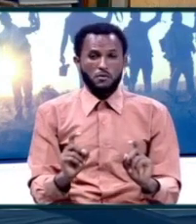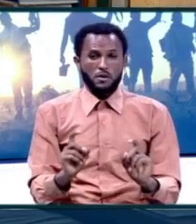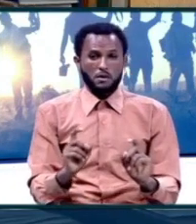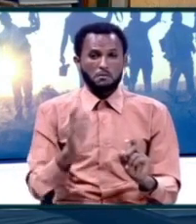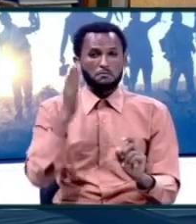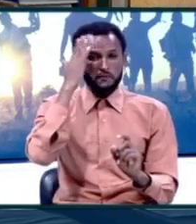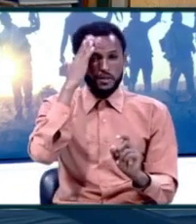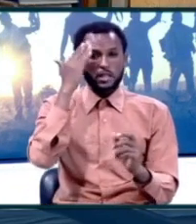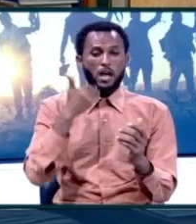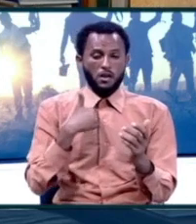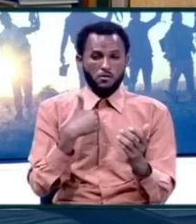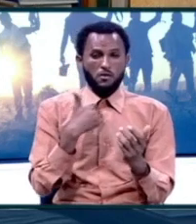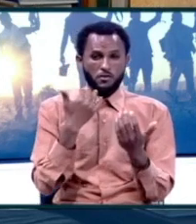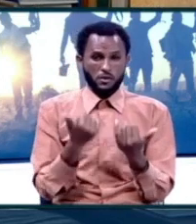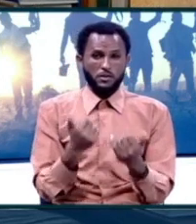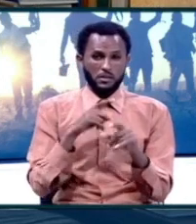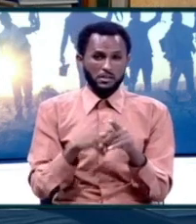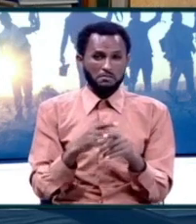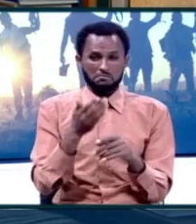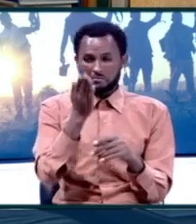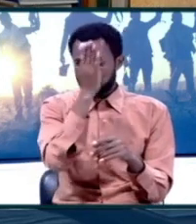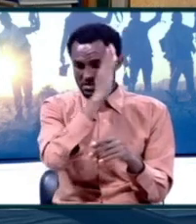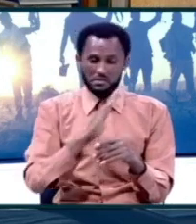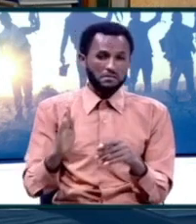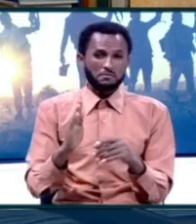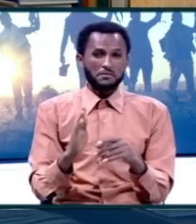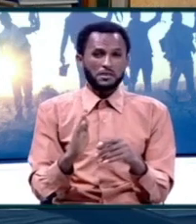ፍልጠት ኣሎ ሎሚ ብምንም ተኣምር